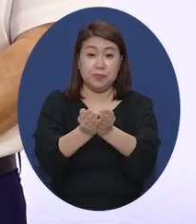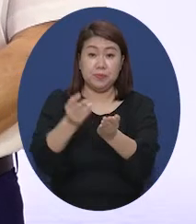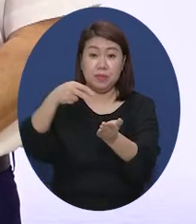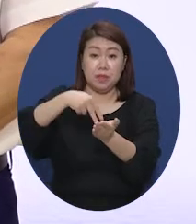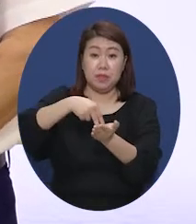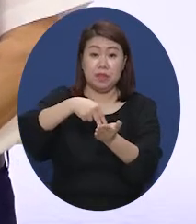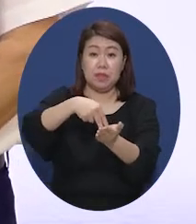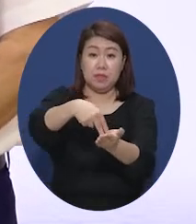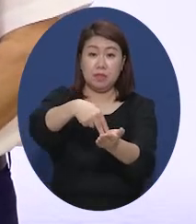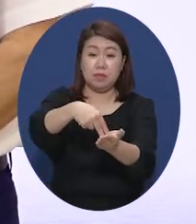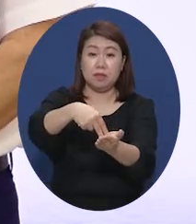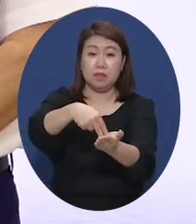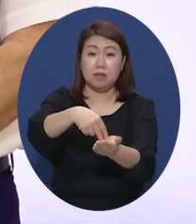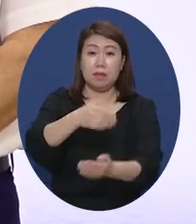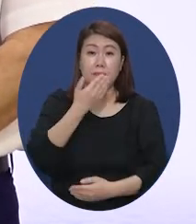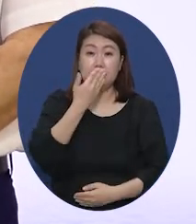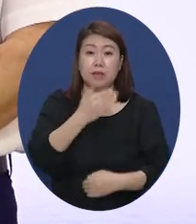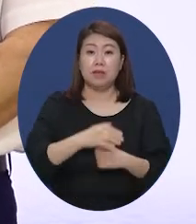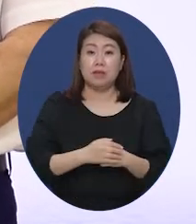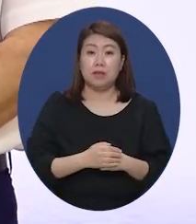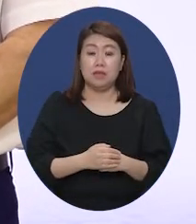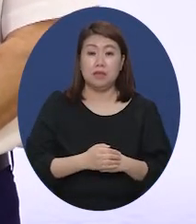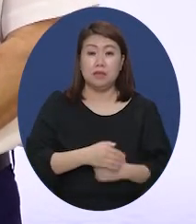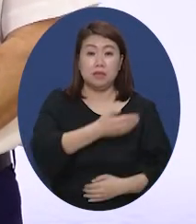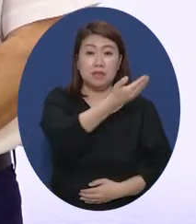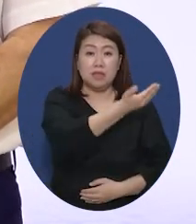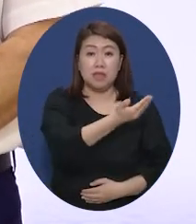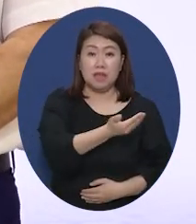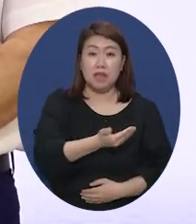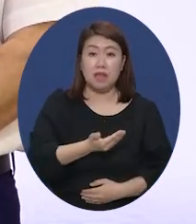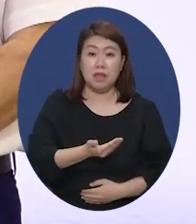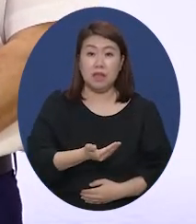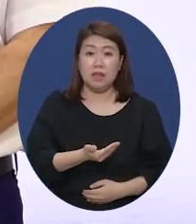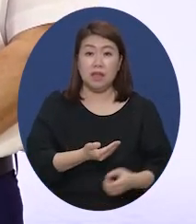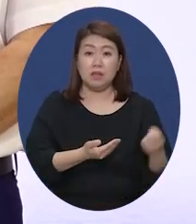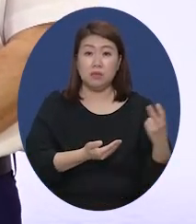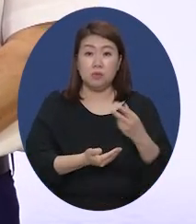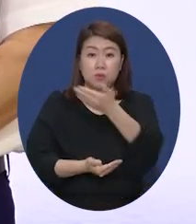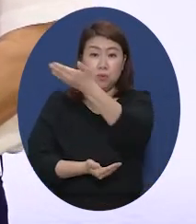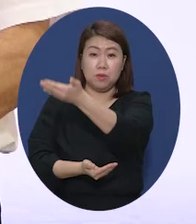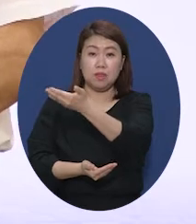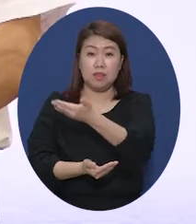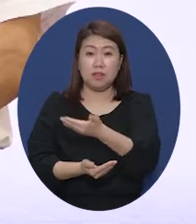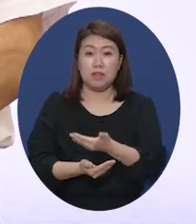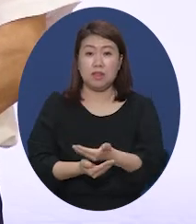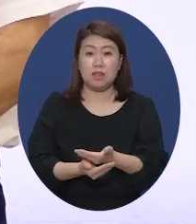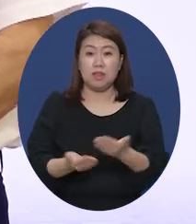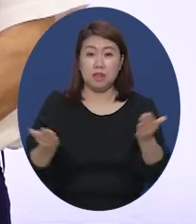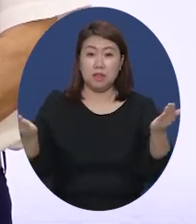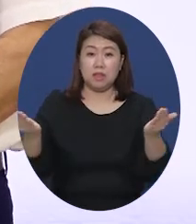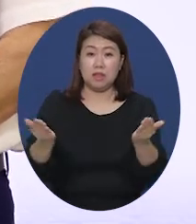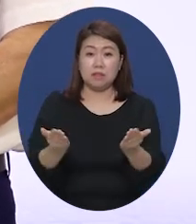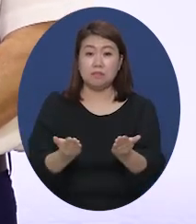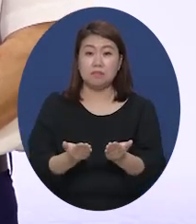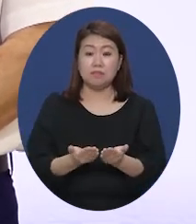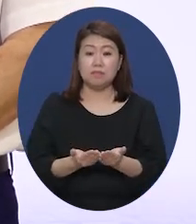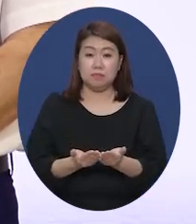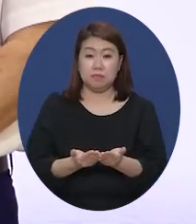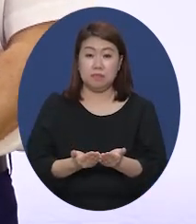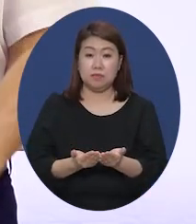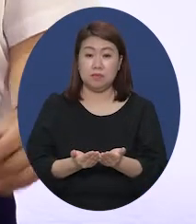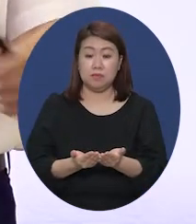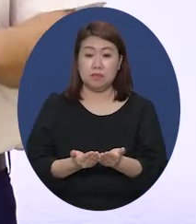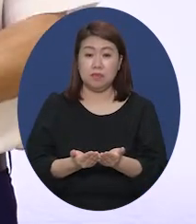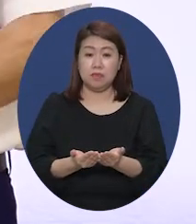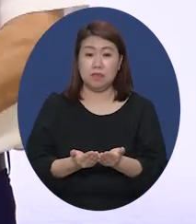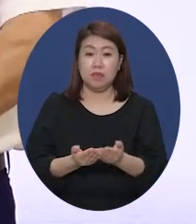이 지역에 이제 데려다 줍니다. 그러니까 두 개의 강, 검은 네구르 강하고 솔리뇽이스 강이라고 하는 두 개의